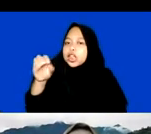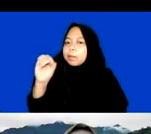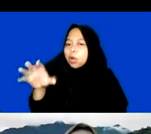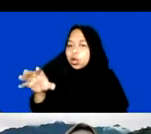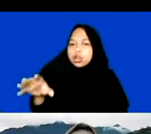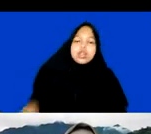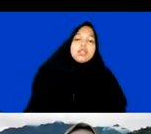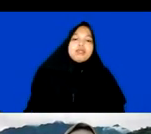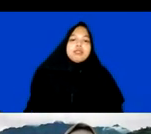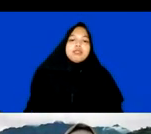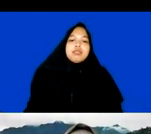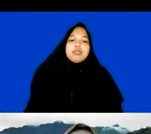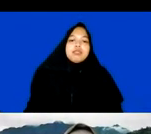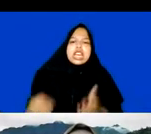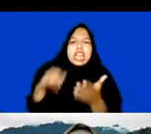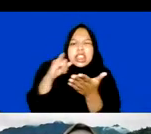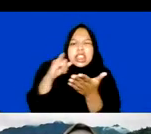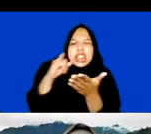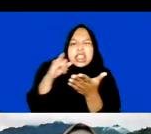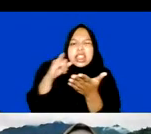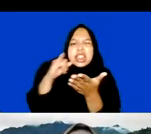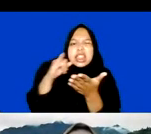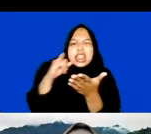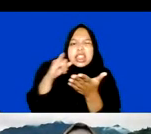pakai kuas. Jadi seperti itu.